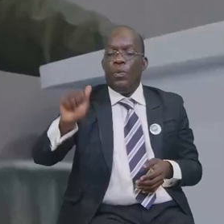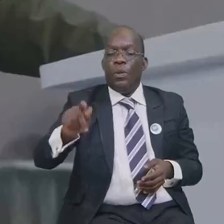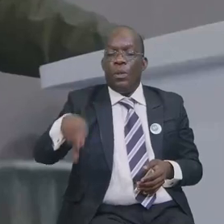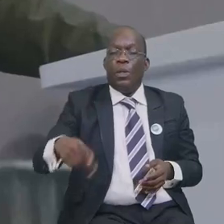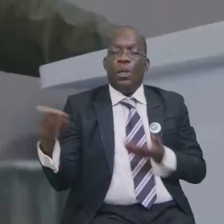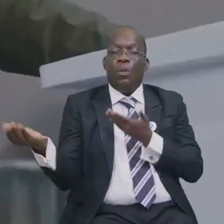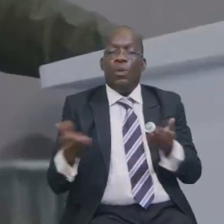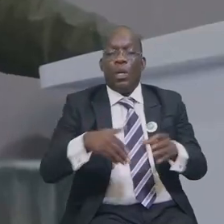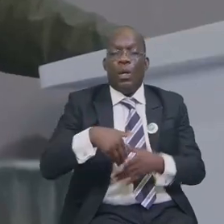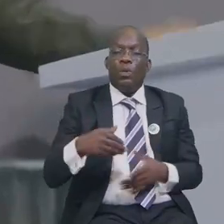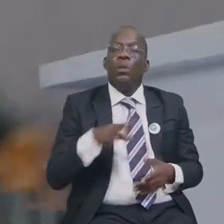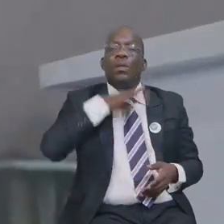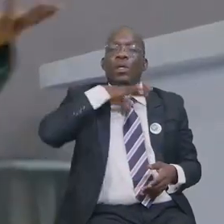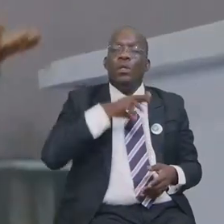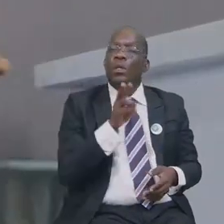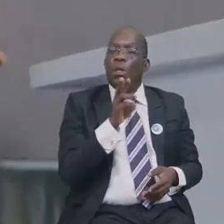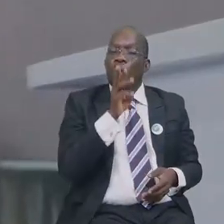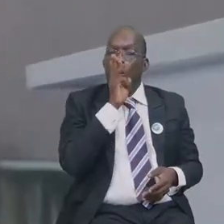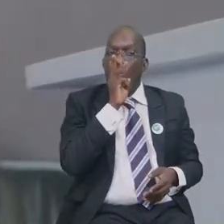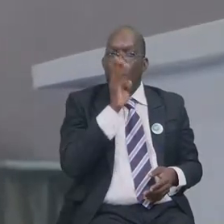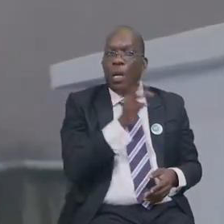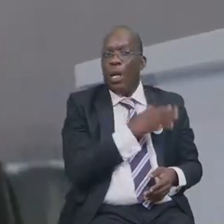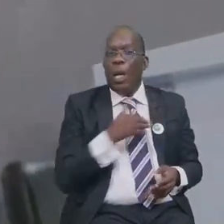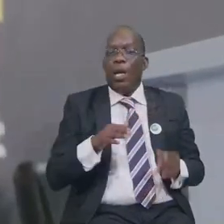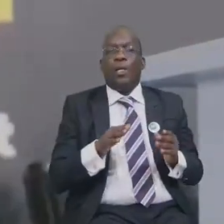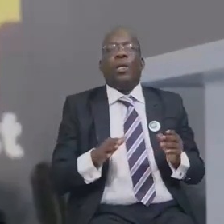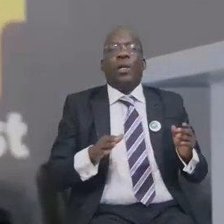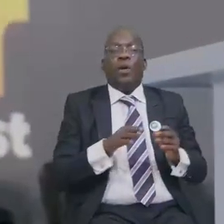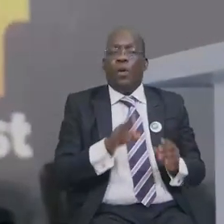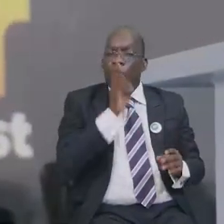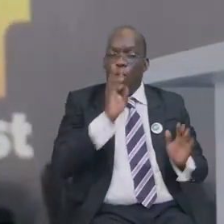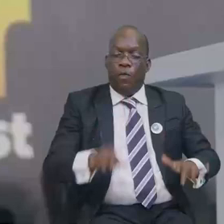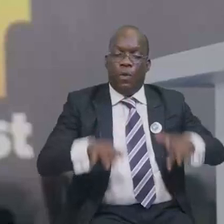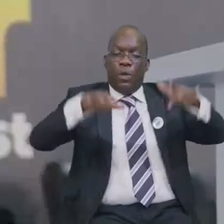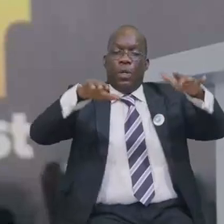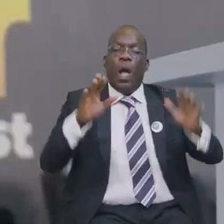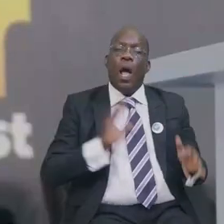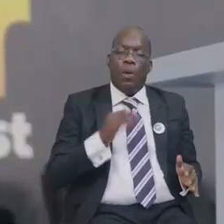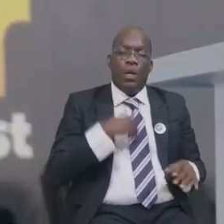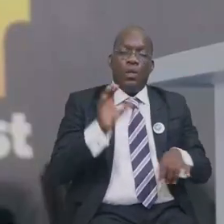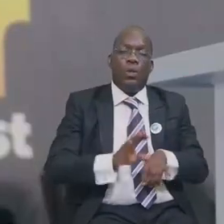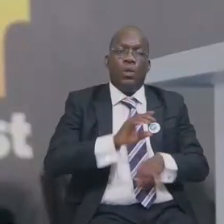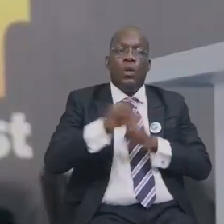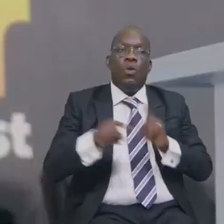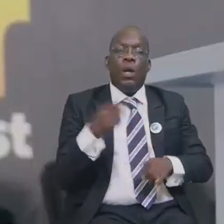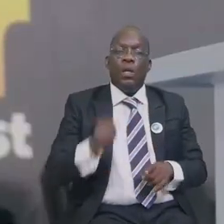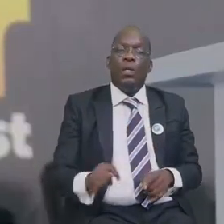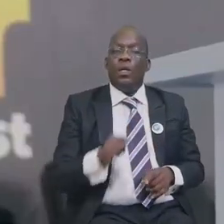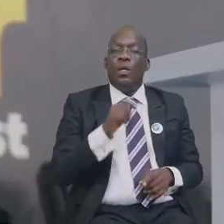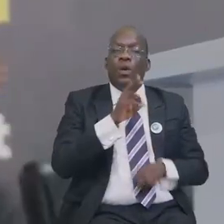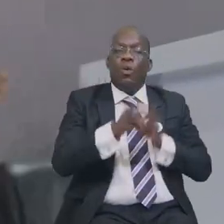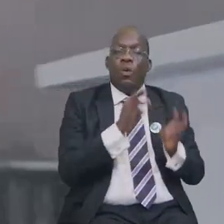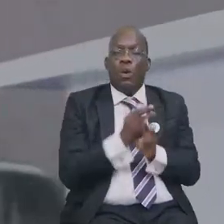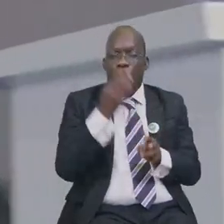ça remplit l'église et nous devons nettoyer. Quand le monde sait que nous